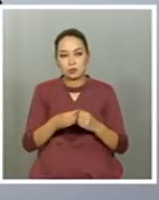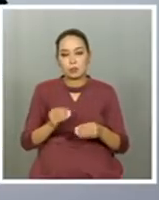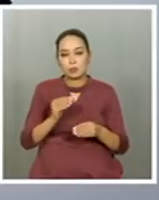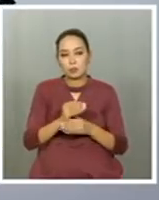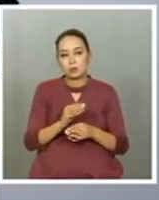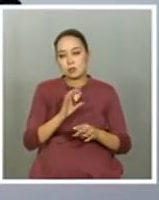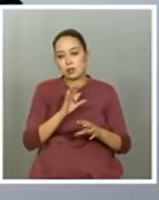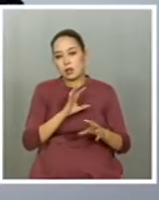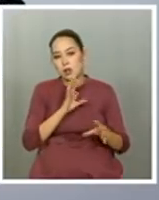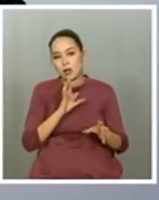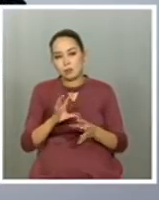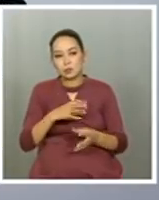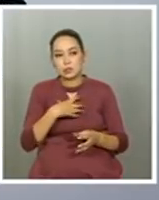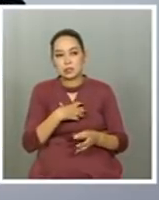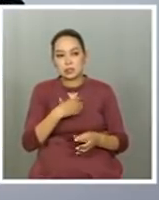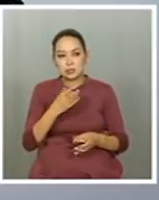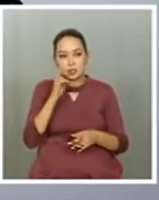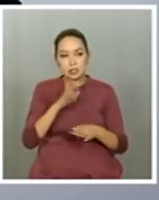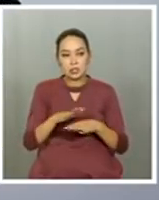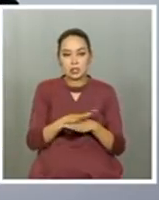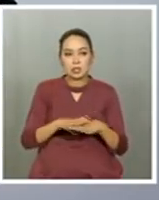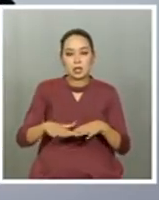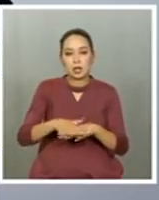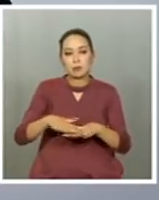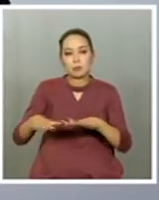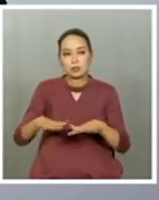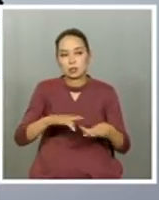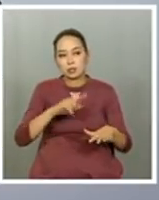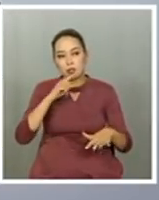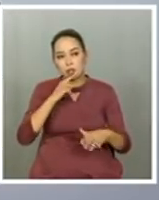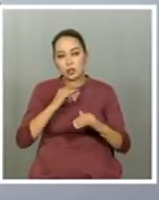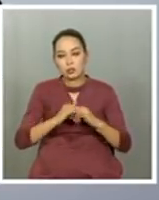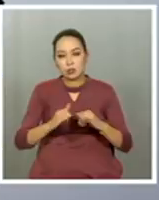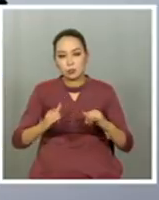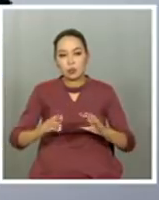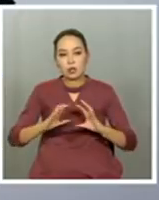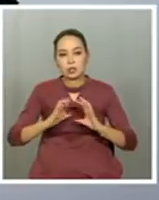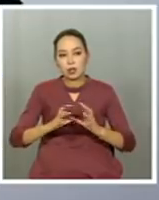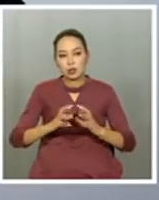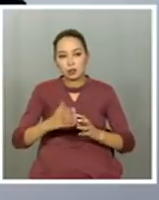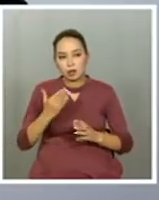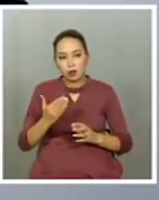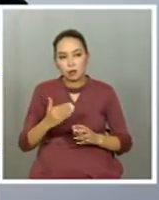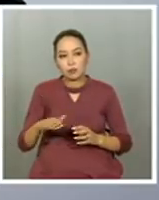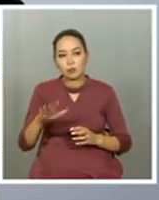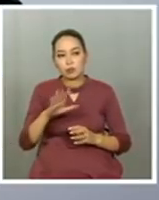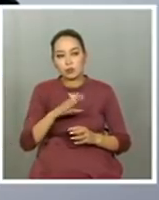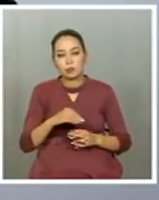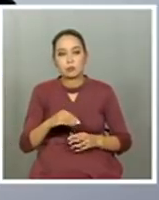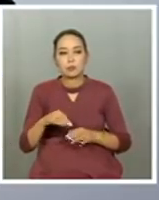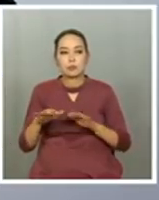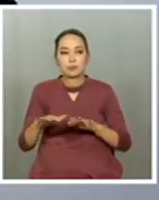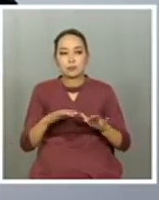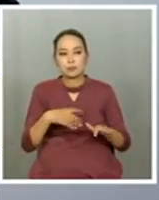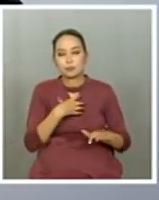негізінде елдер мен аймақтардың экономикалық дамуындағы географиялық кеңістіктің рөлін анықтауды